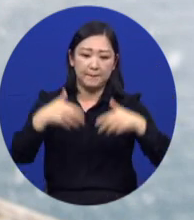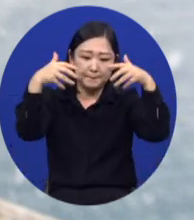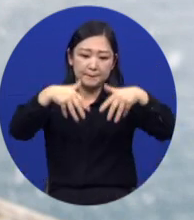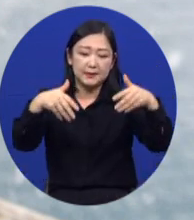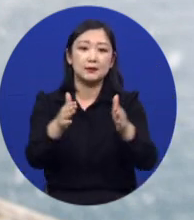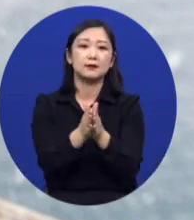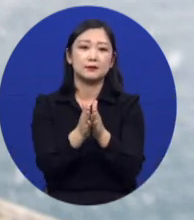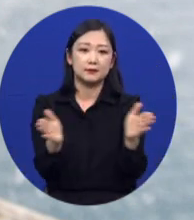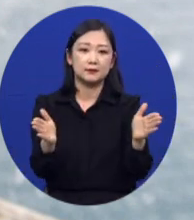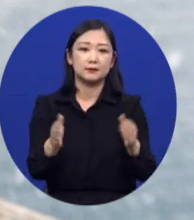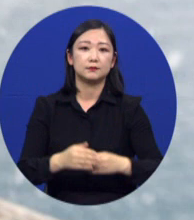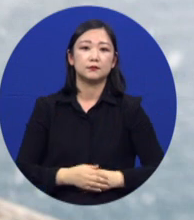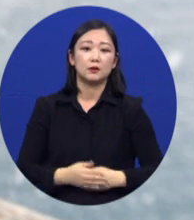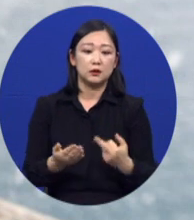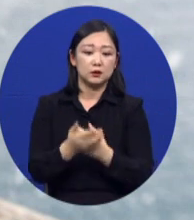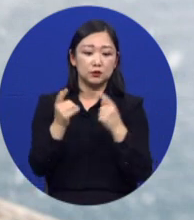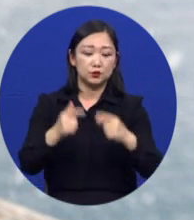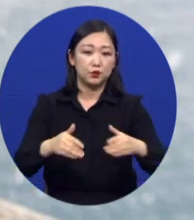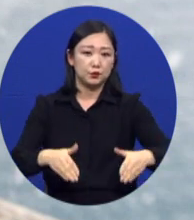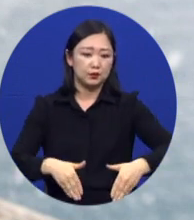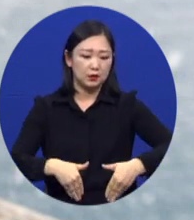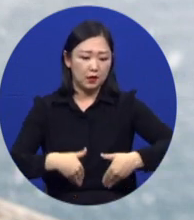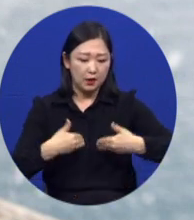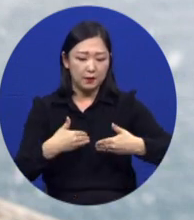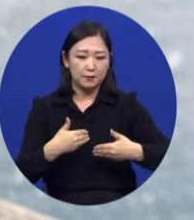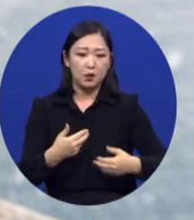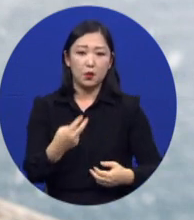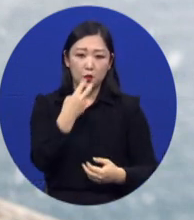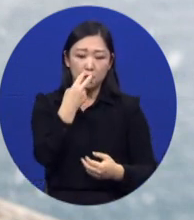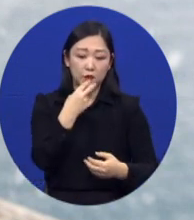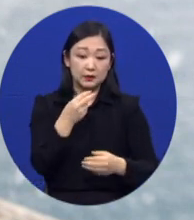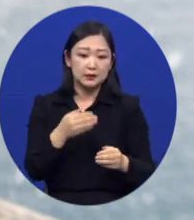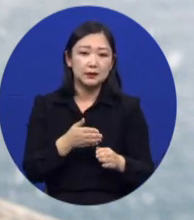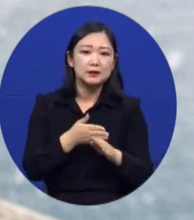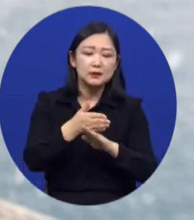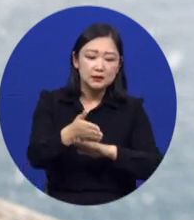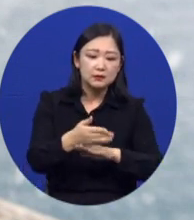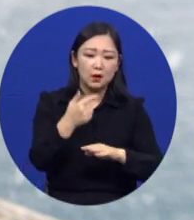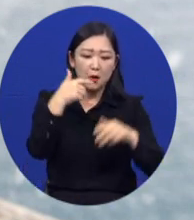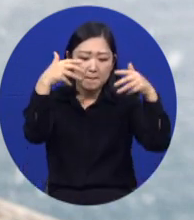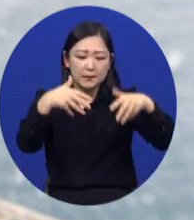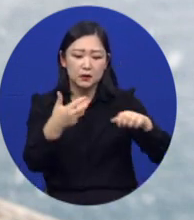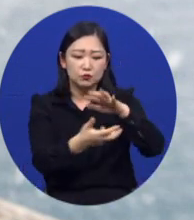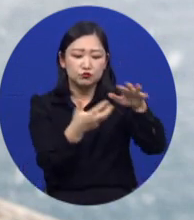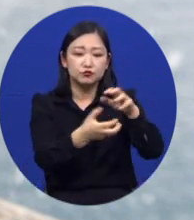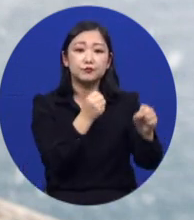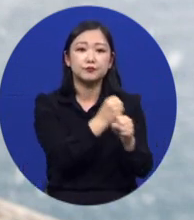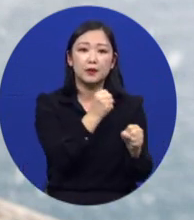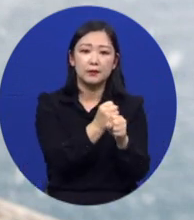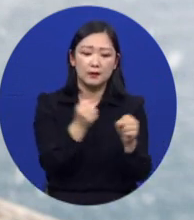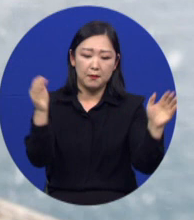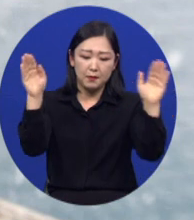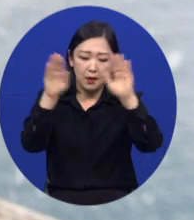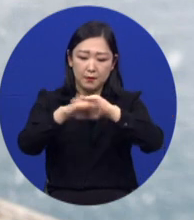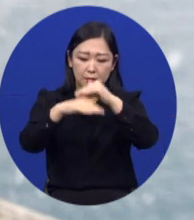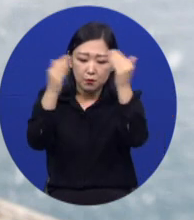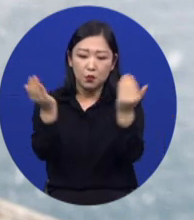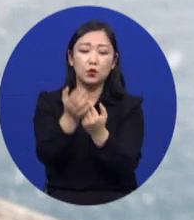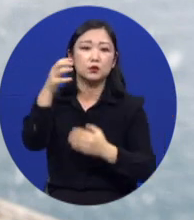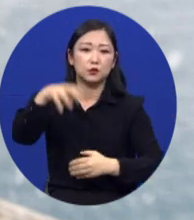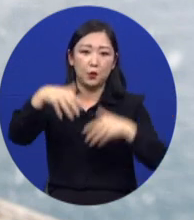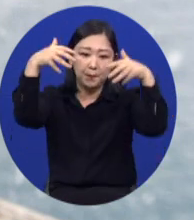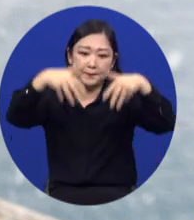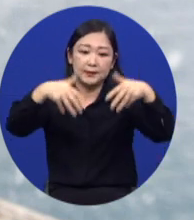시작하겠습니다 제주도 남쪽 회상으로 저기압이 지나면서 비구름 때를 만들 겠는데요 밤사이 제주도 전 지역에 비가